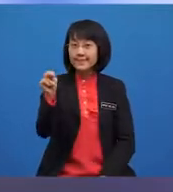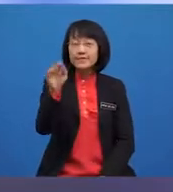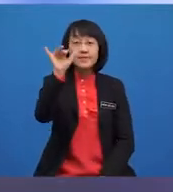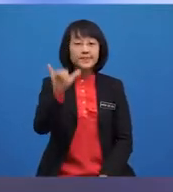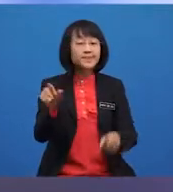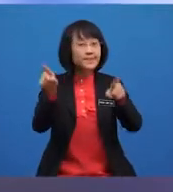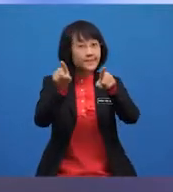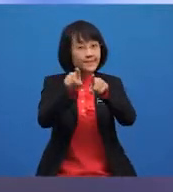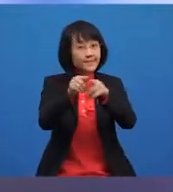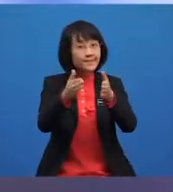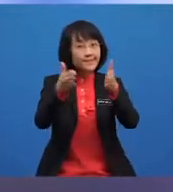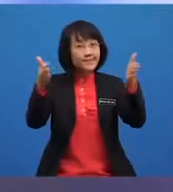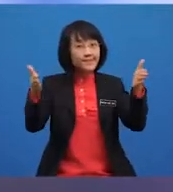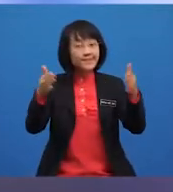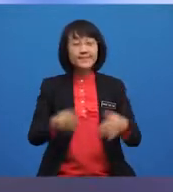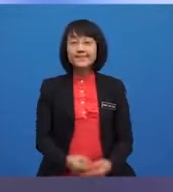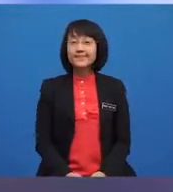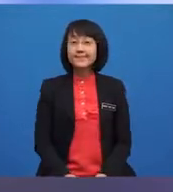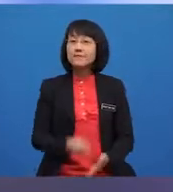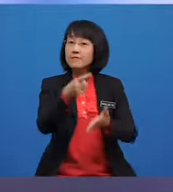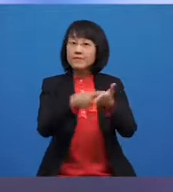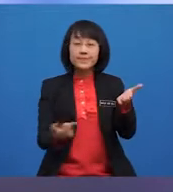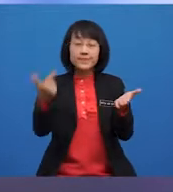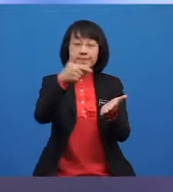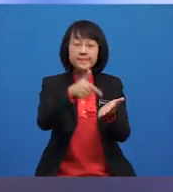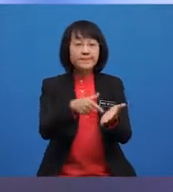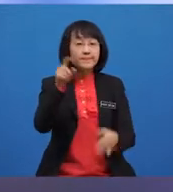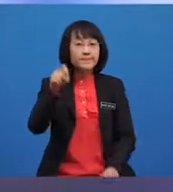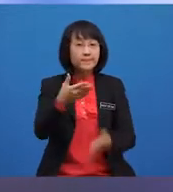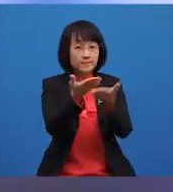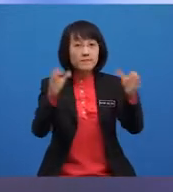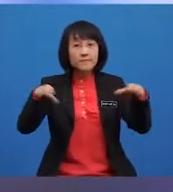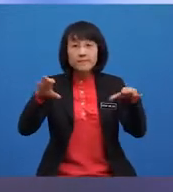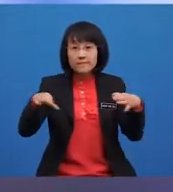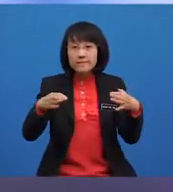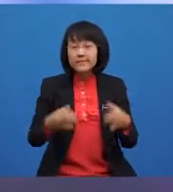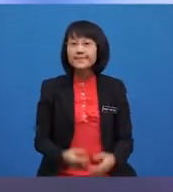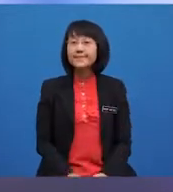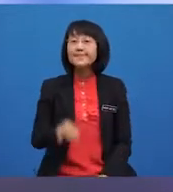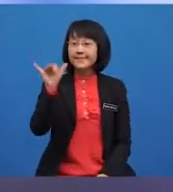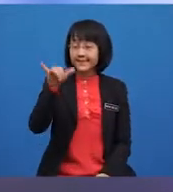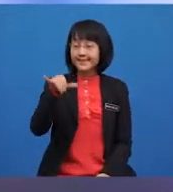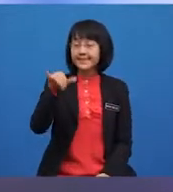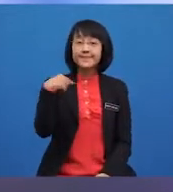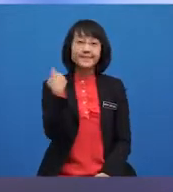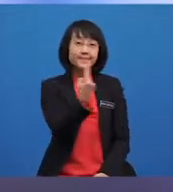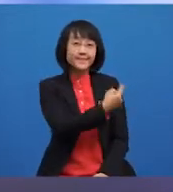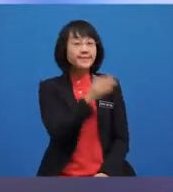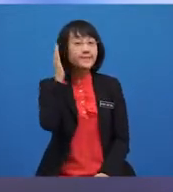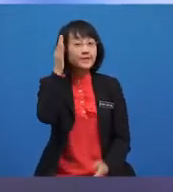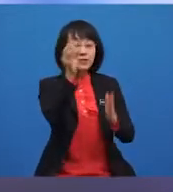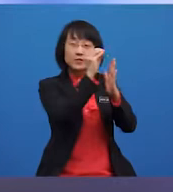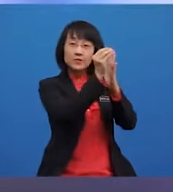bahagian yang sama besar. Apa lagi yang perlu kamu lakukan? Ya,